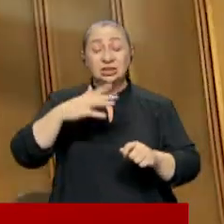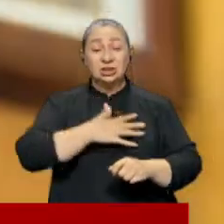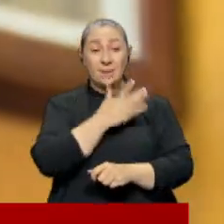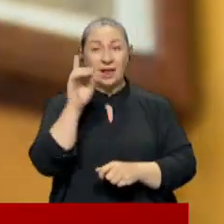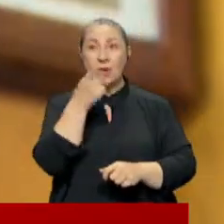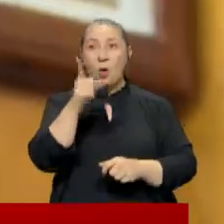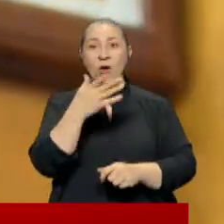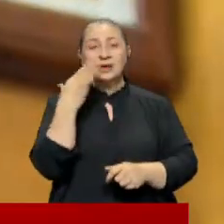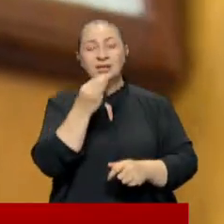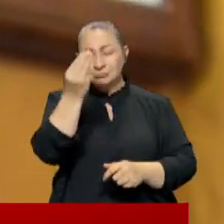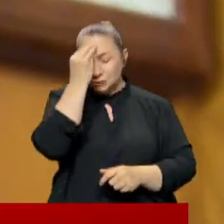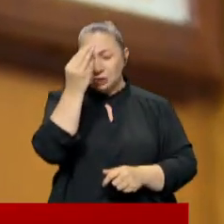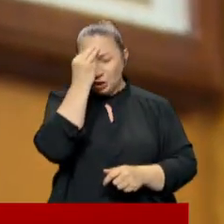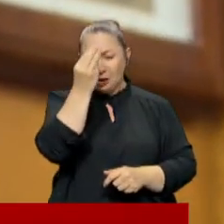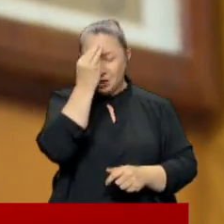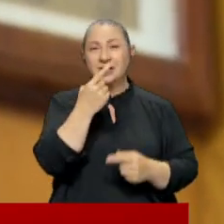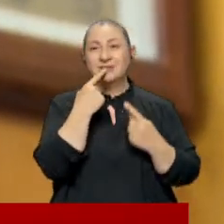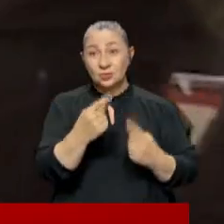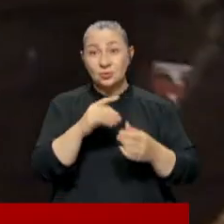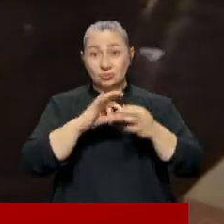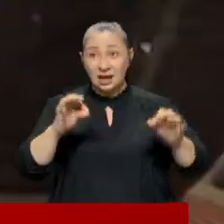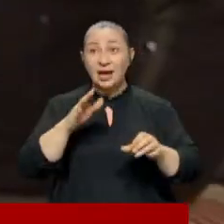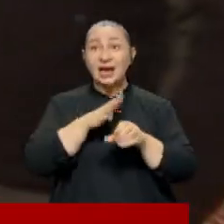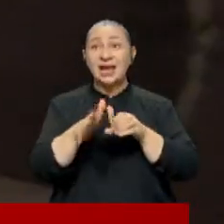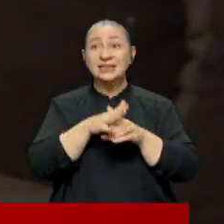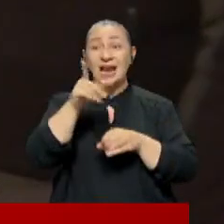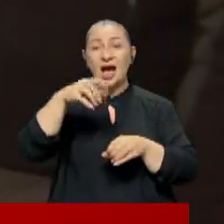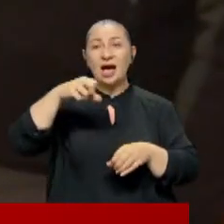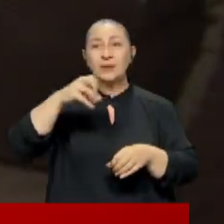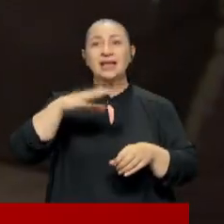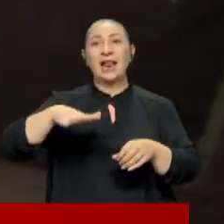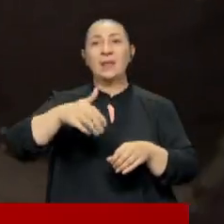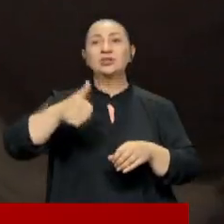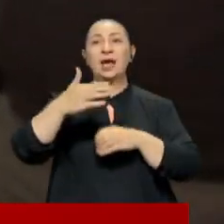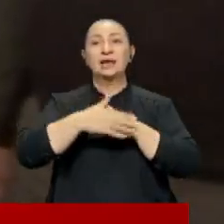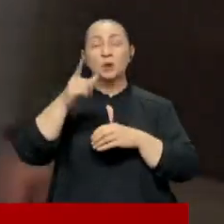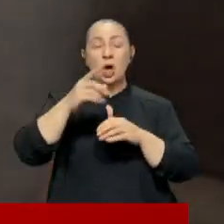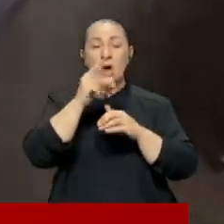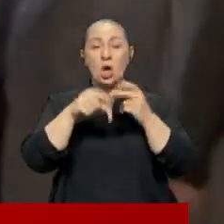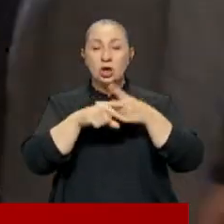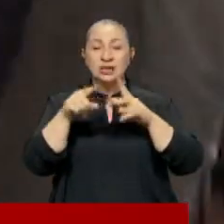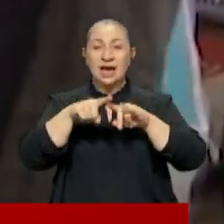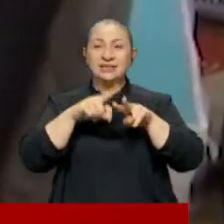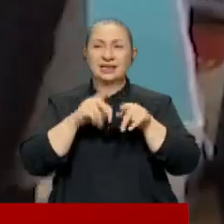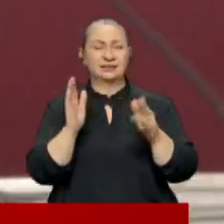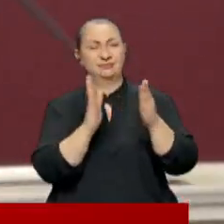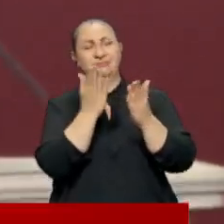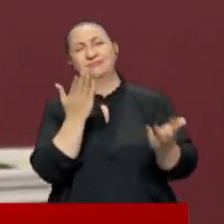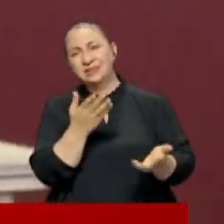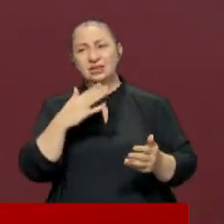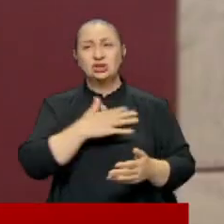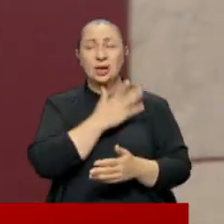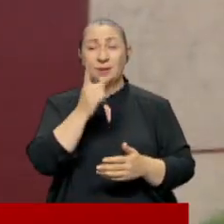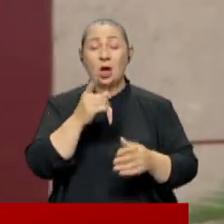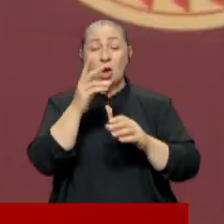liderinin o gençlerin alınlarından öpüyorum sözlerine Kayserili AK Parti Genel Başkan Yardımcısı Özhas Eki tepki gösterdi.